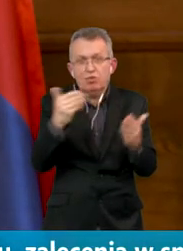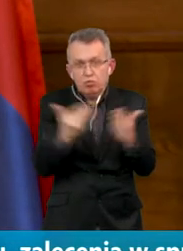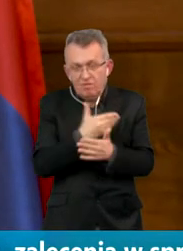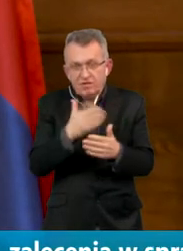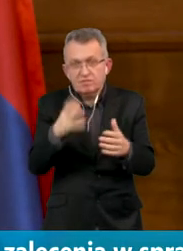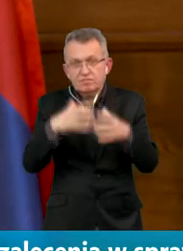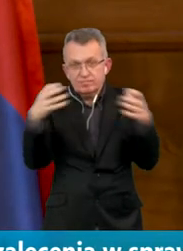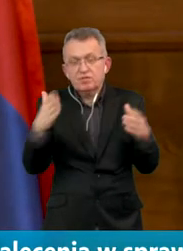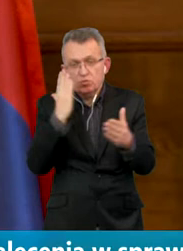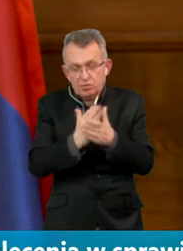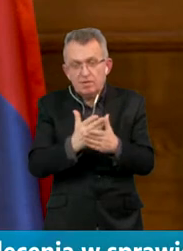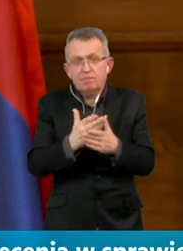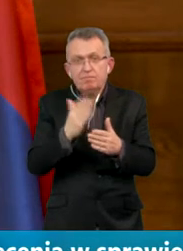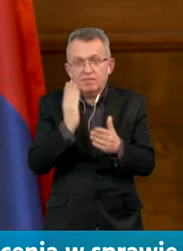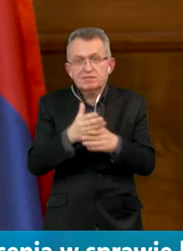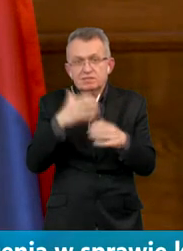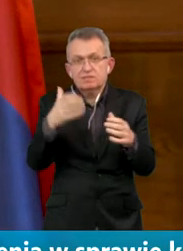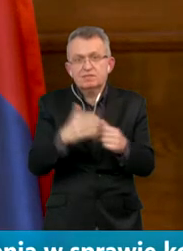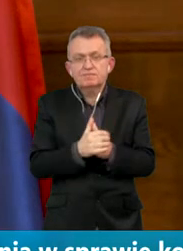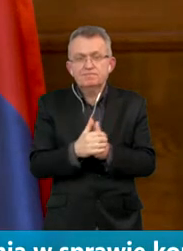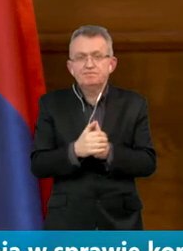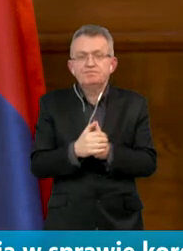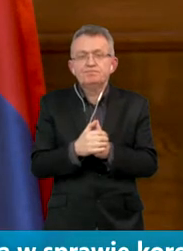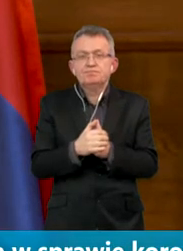która została poszerzona ostatnią uchwałą Rady Miasta.